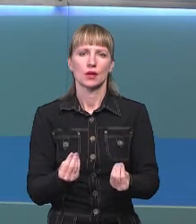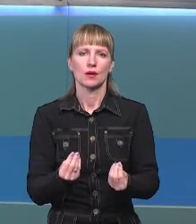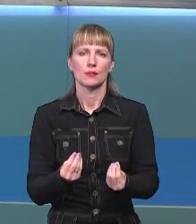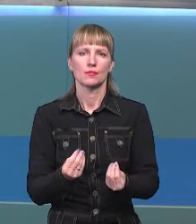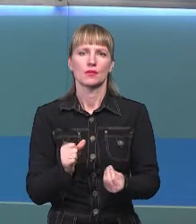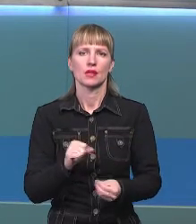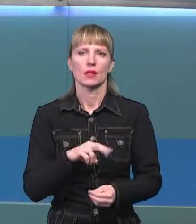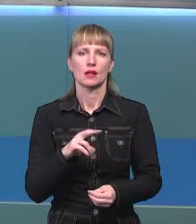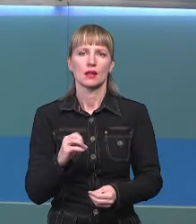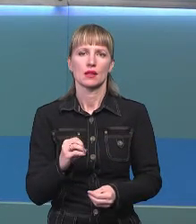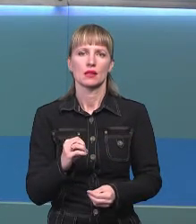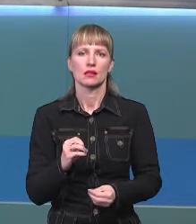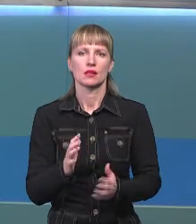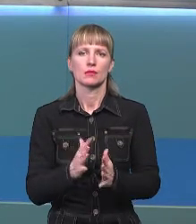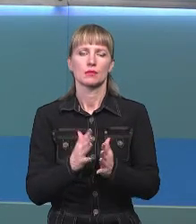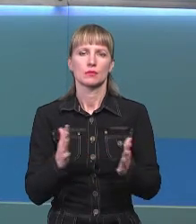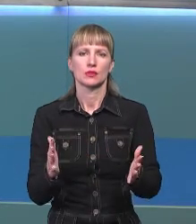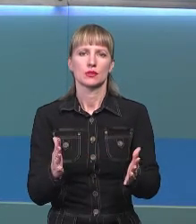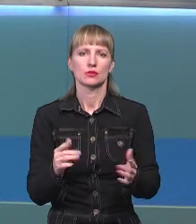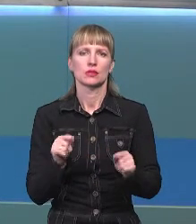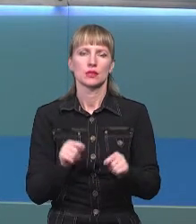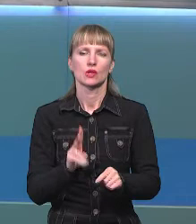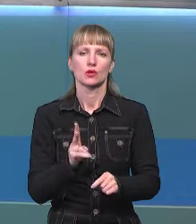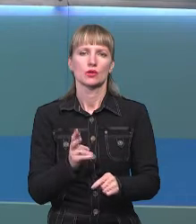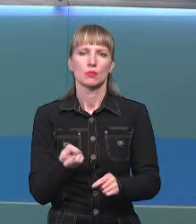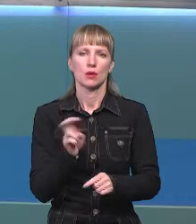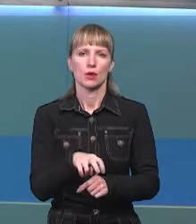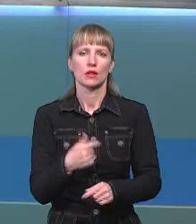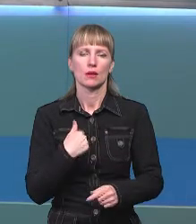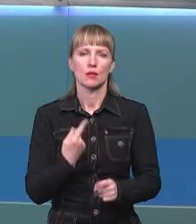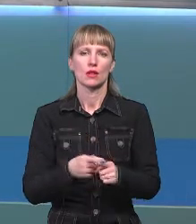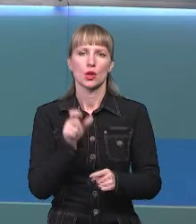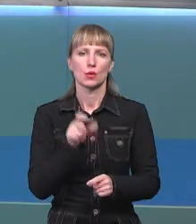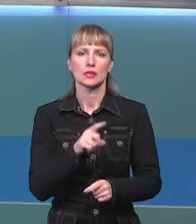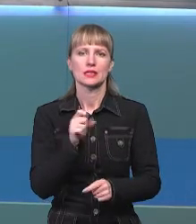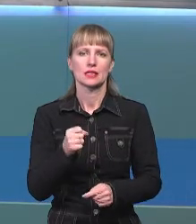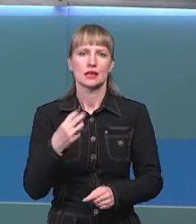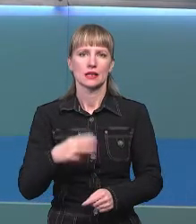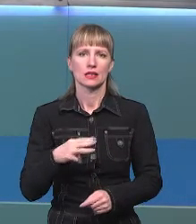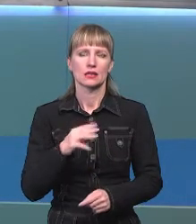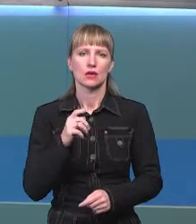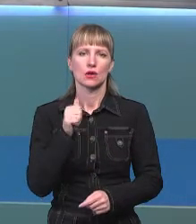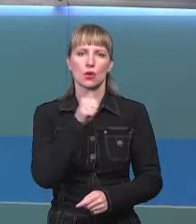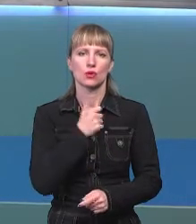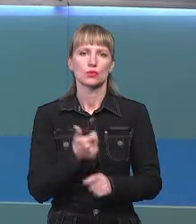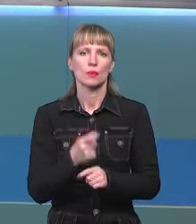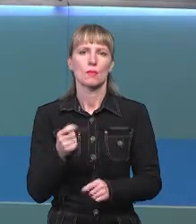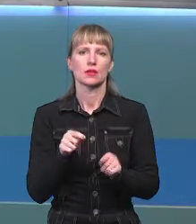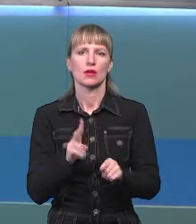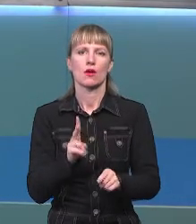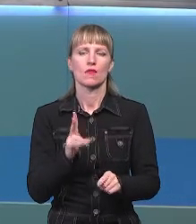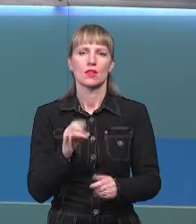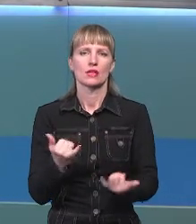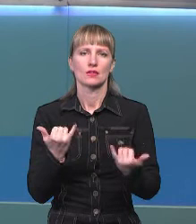але більш тих, хто звертається до нас, це вже люди за 30 років. Дуже мало тих, кому